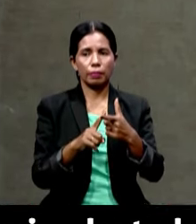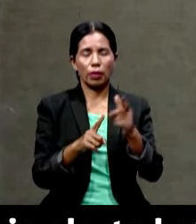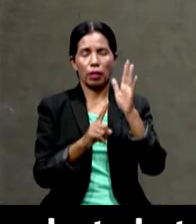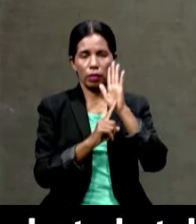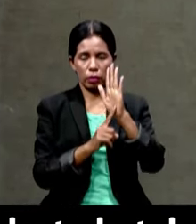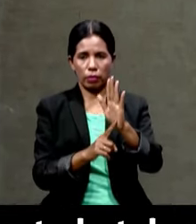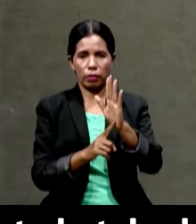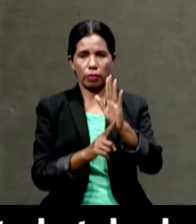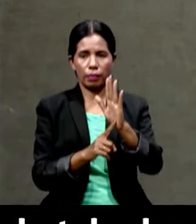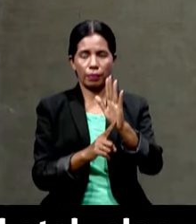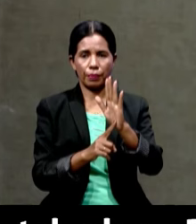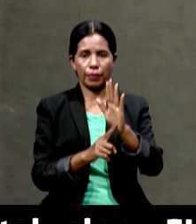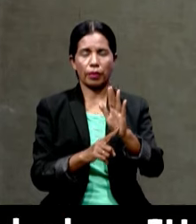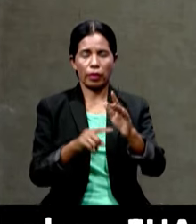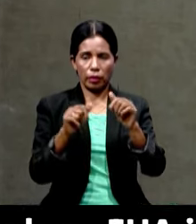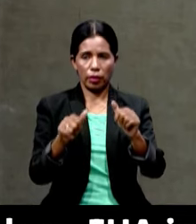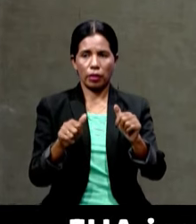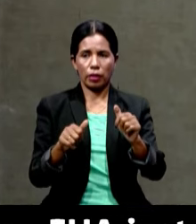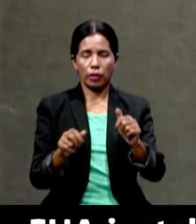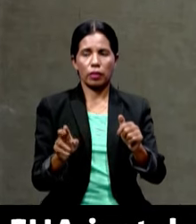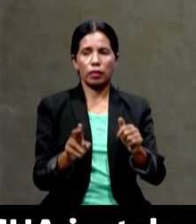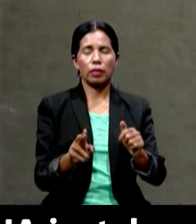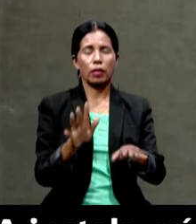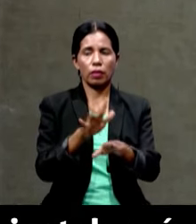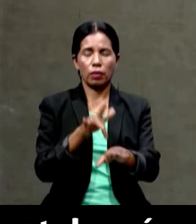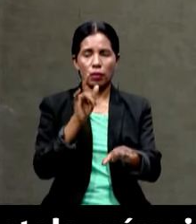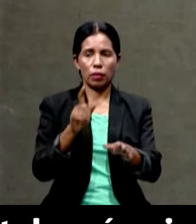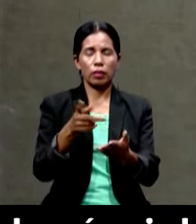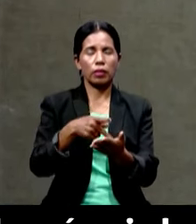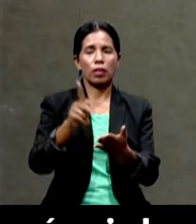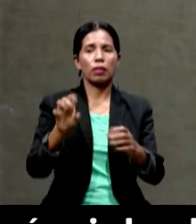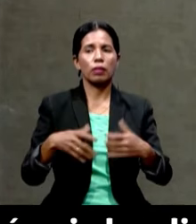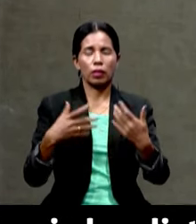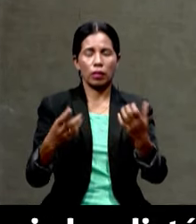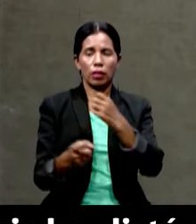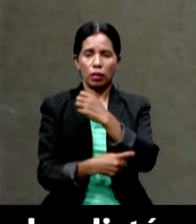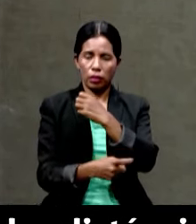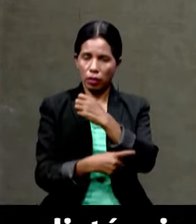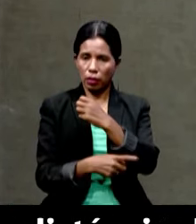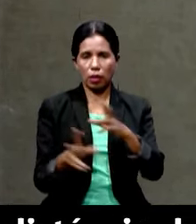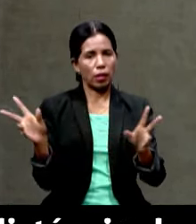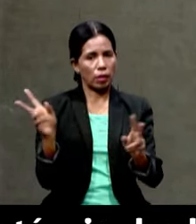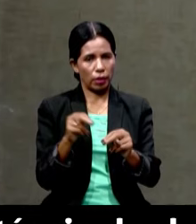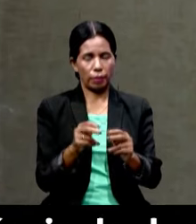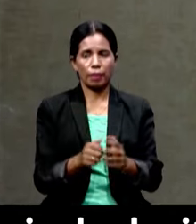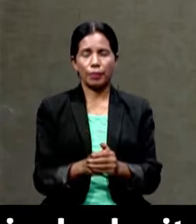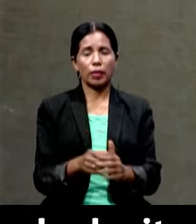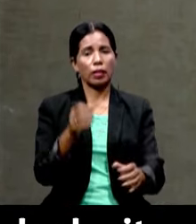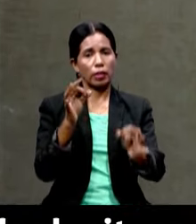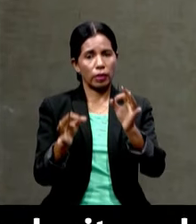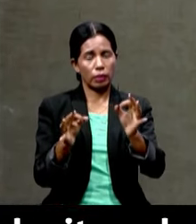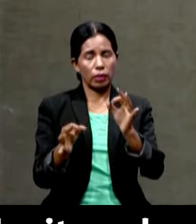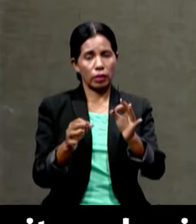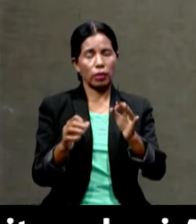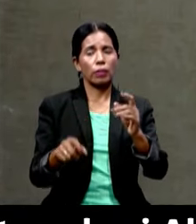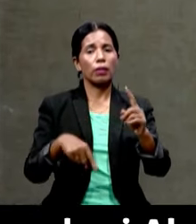atur kata ide ne ne se kona dia masalah se kona sansang balai agora cek bayi ada kona